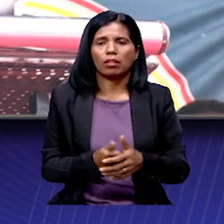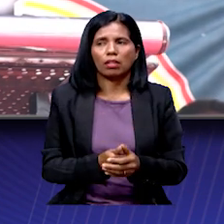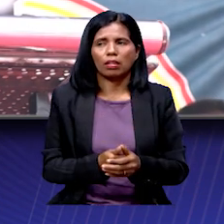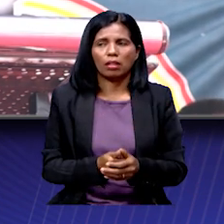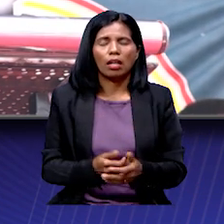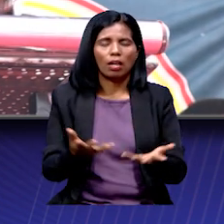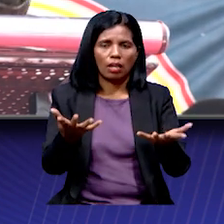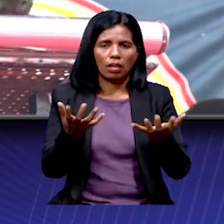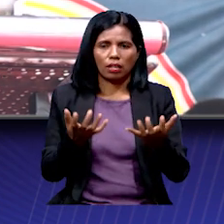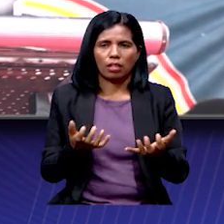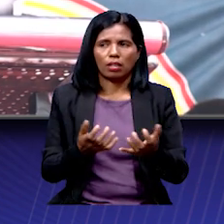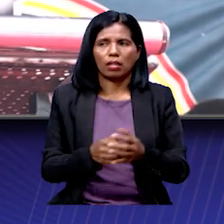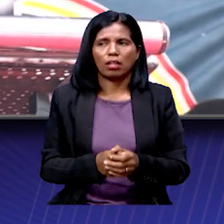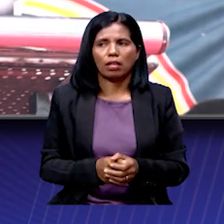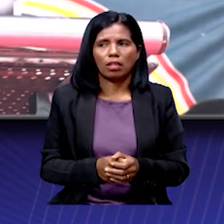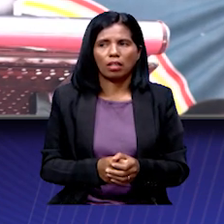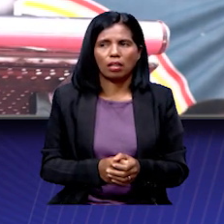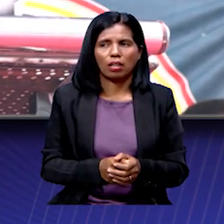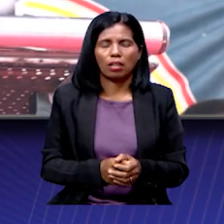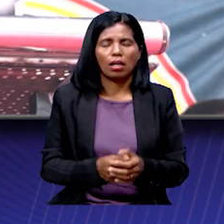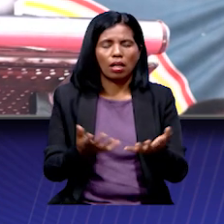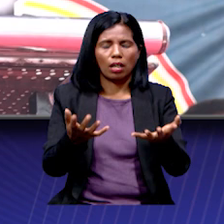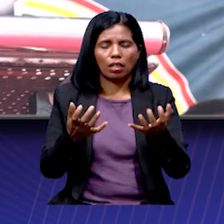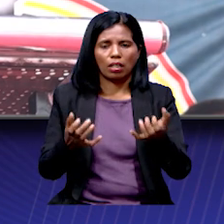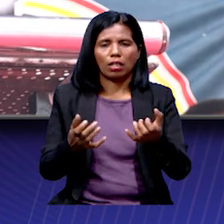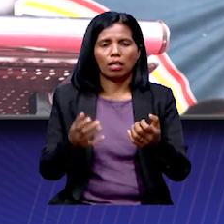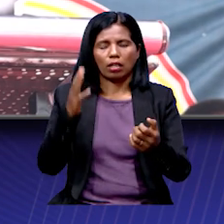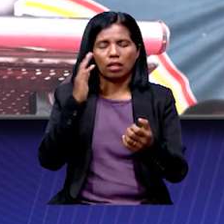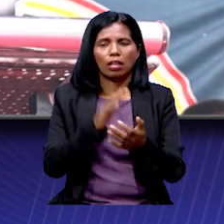Hakarak ni interesse.